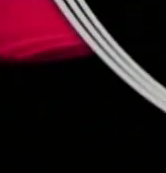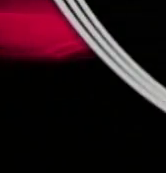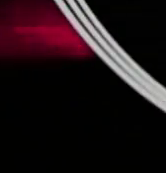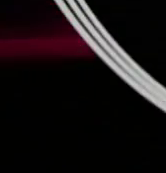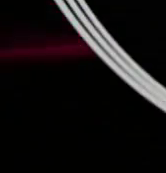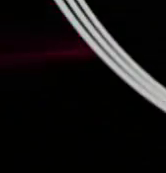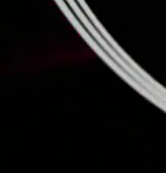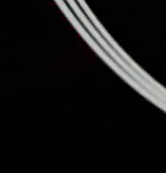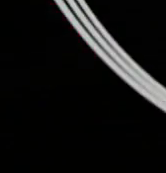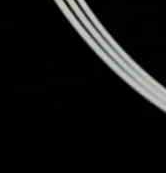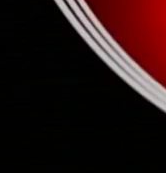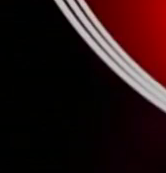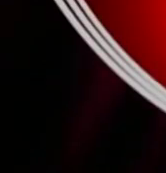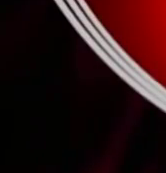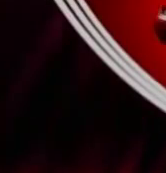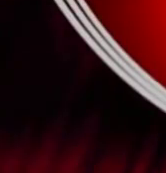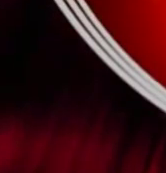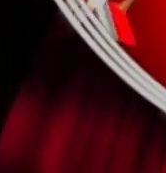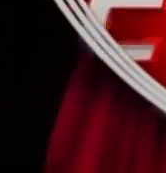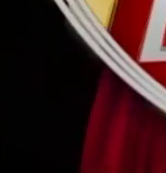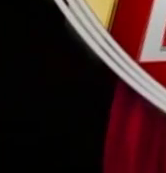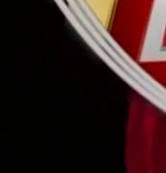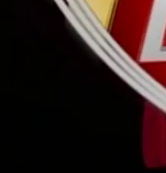हट न्युज एक्सप्रेस।